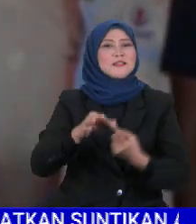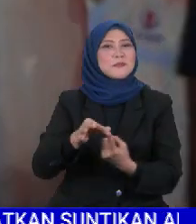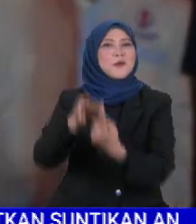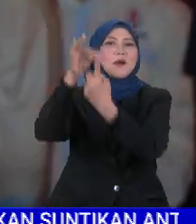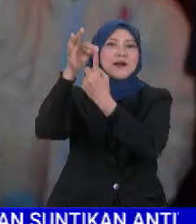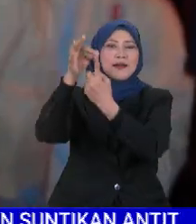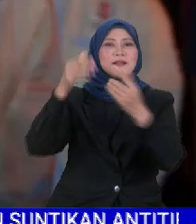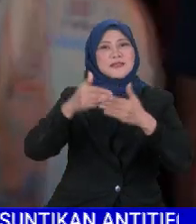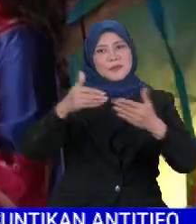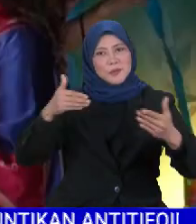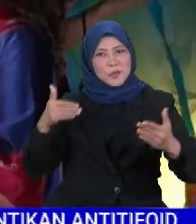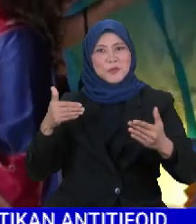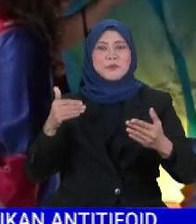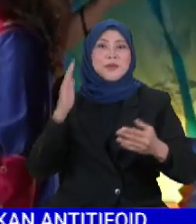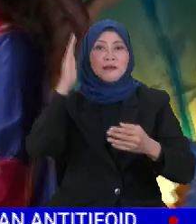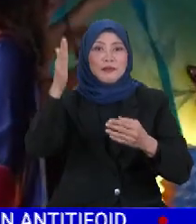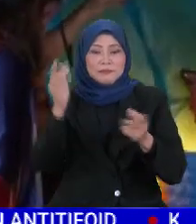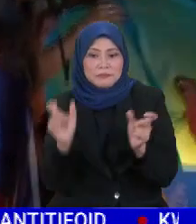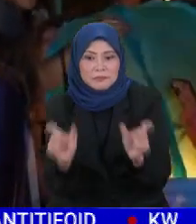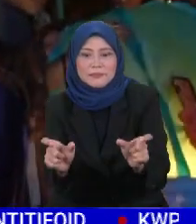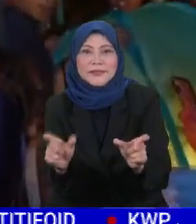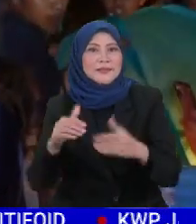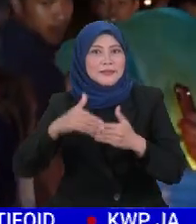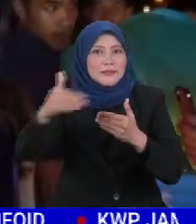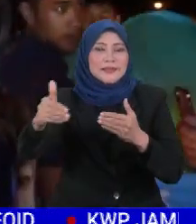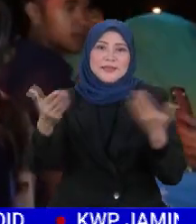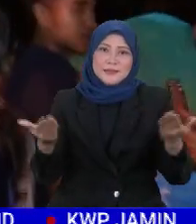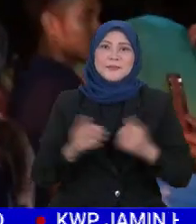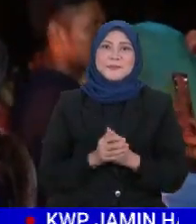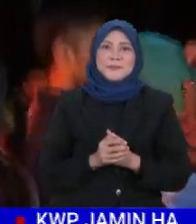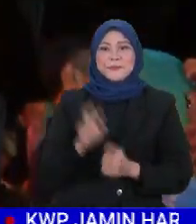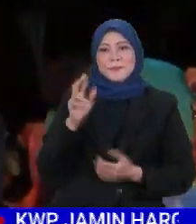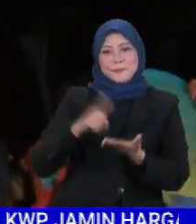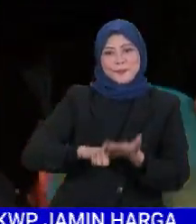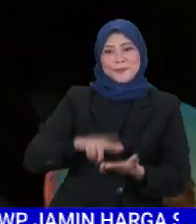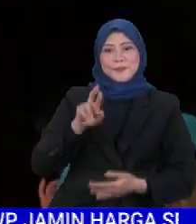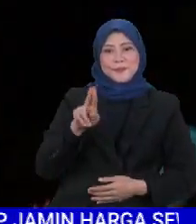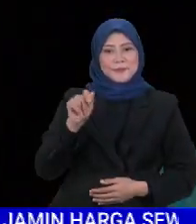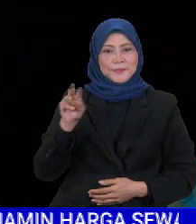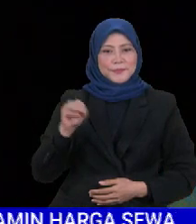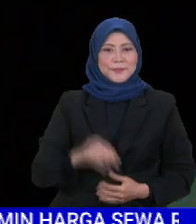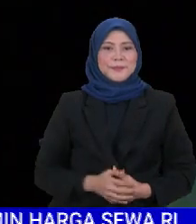istimewa sebelum ia dikekang semula. Al-Hadi Syamsawi, RTM.